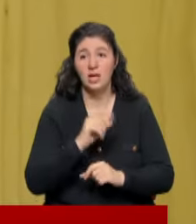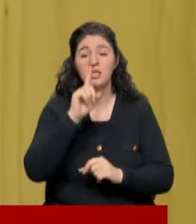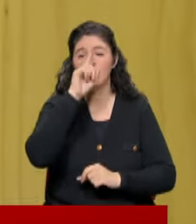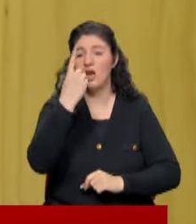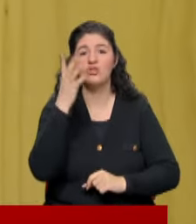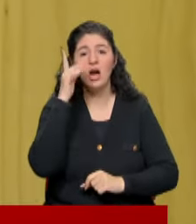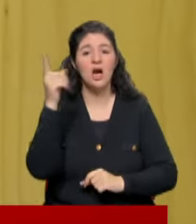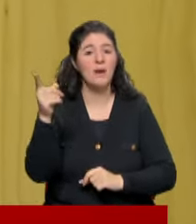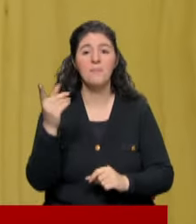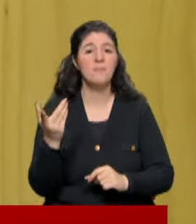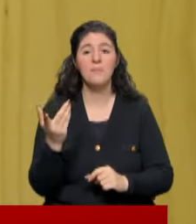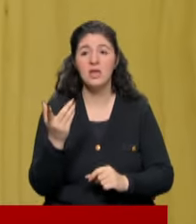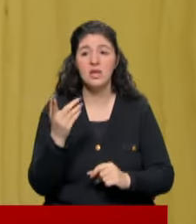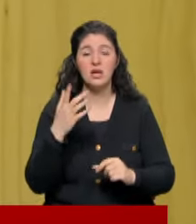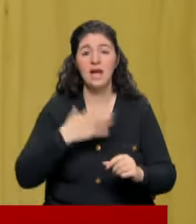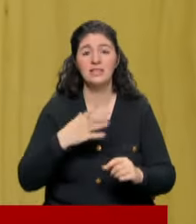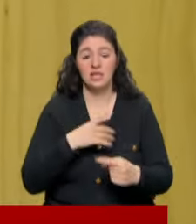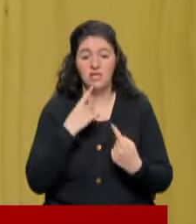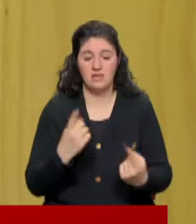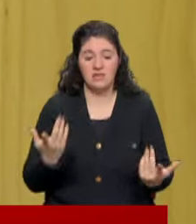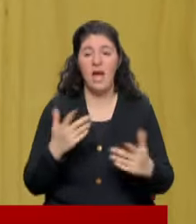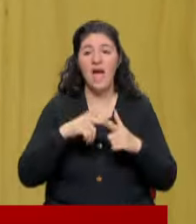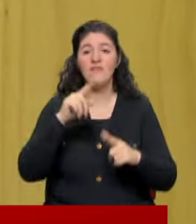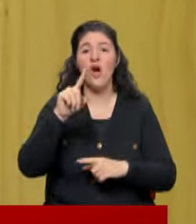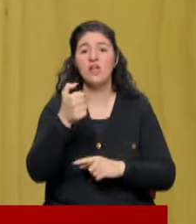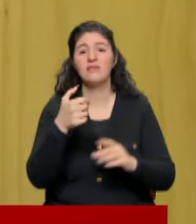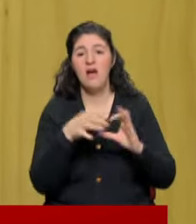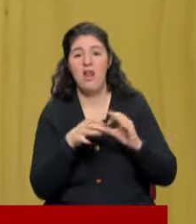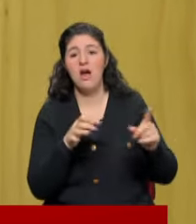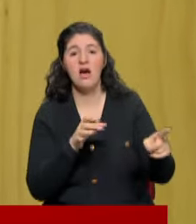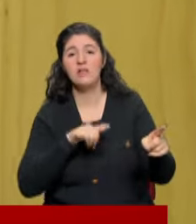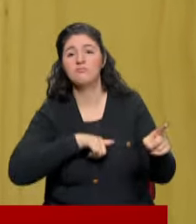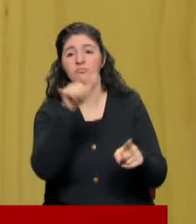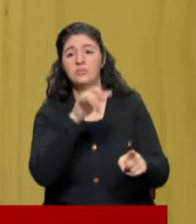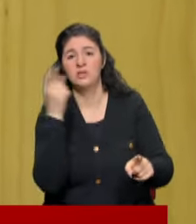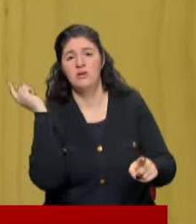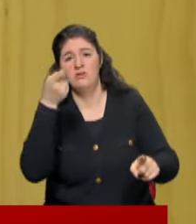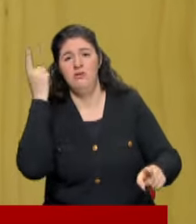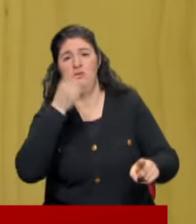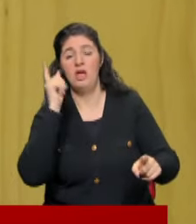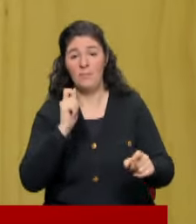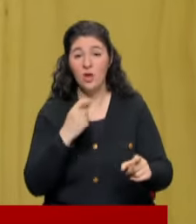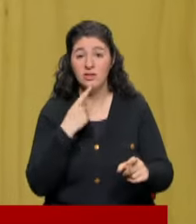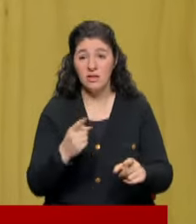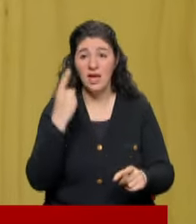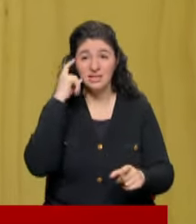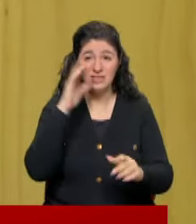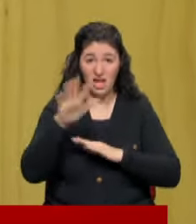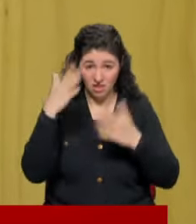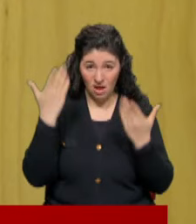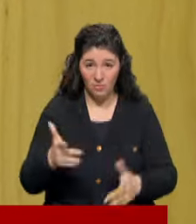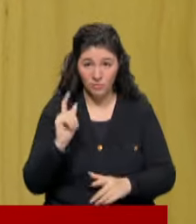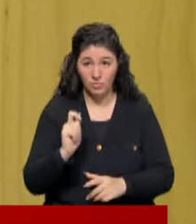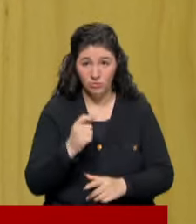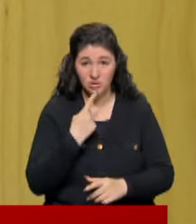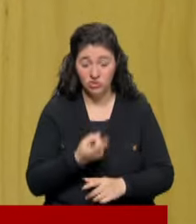Sadece Amerika Birleşik Devletleri istedi diye F-16 ile ilgili parmak sallanıyor diye zillete tamam mı